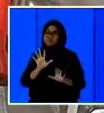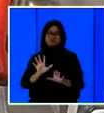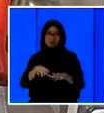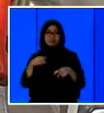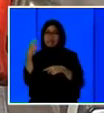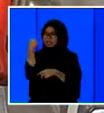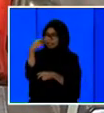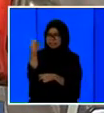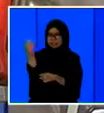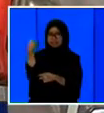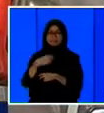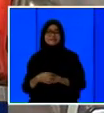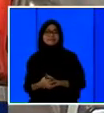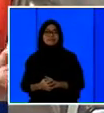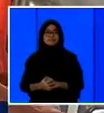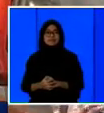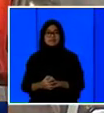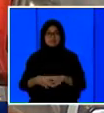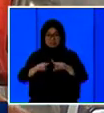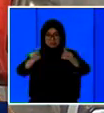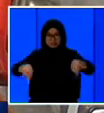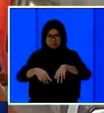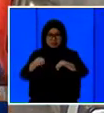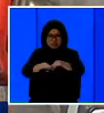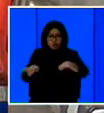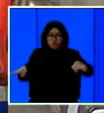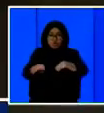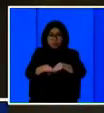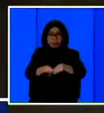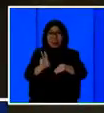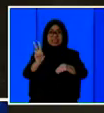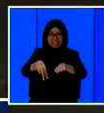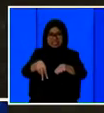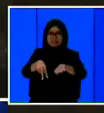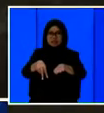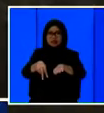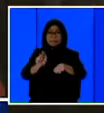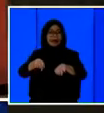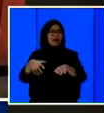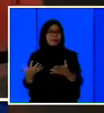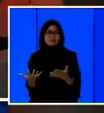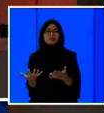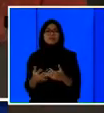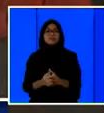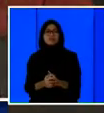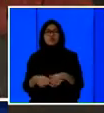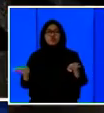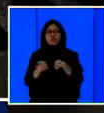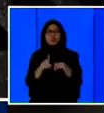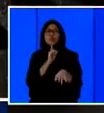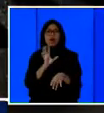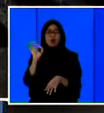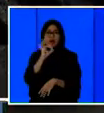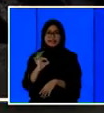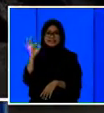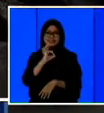bahwa beberapa gorong-gorong yang terbuka ini sudah mulai ditutupi oleh tutup jalan yang berwarna oranye ini. Dan juga